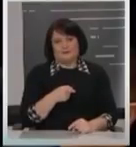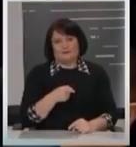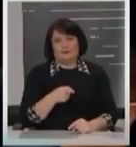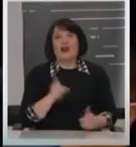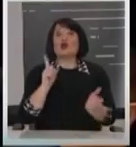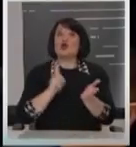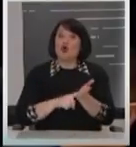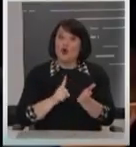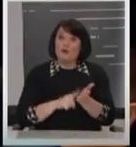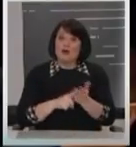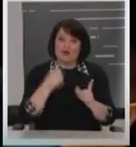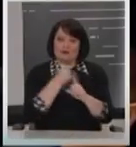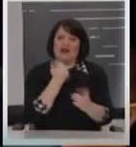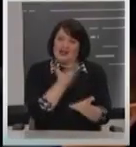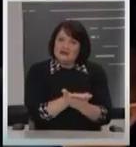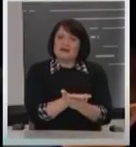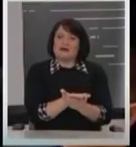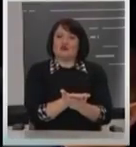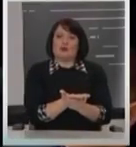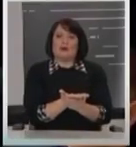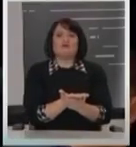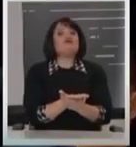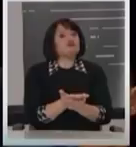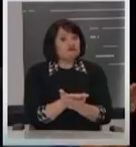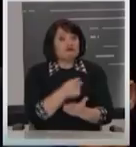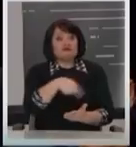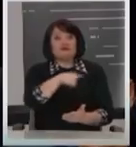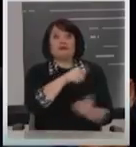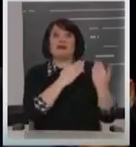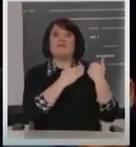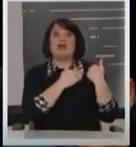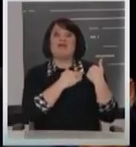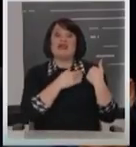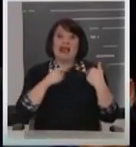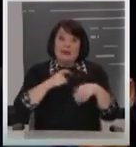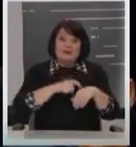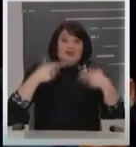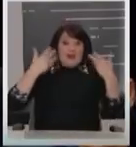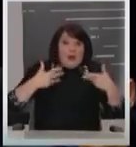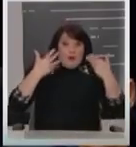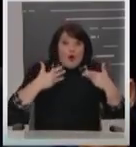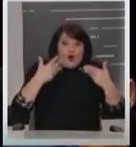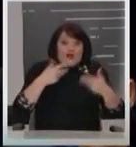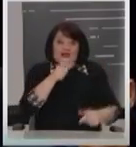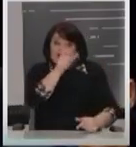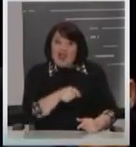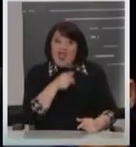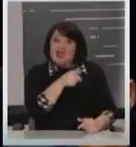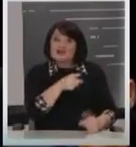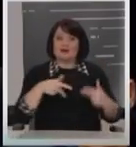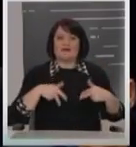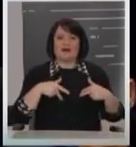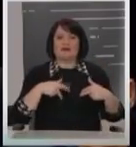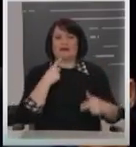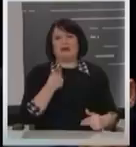απόλυτα νόμιμη η διεκδίκησή μας και είστε υπεύθυνοι και υπόλογοι και εσείς κυβερνάτε τώρα. Λέγατε